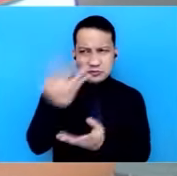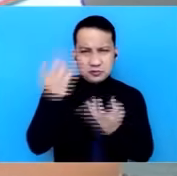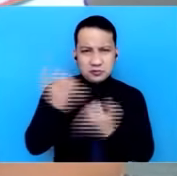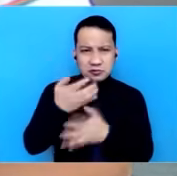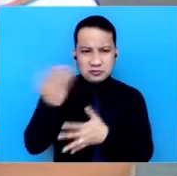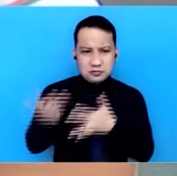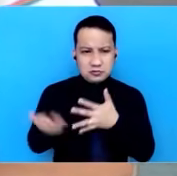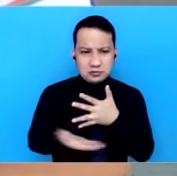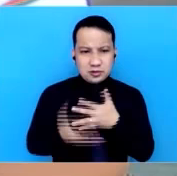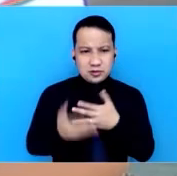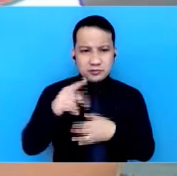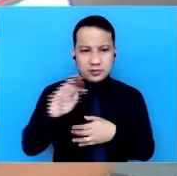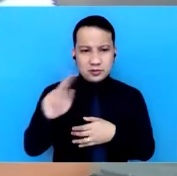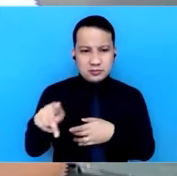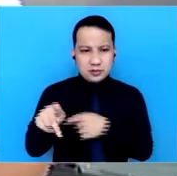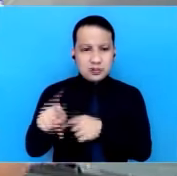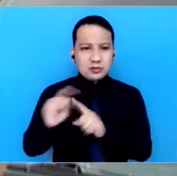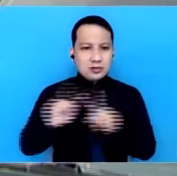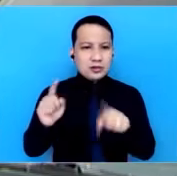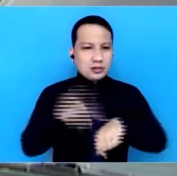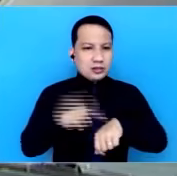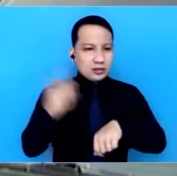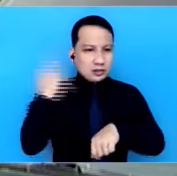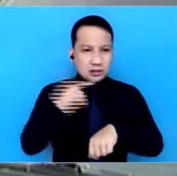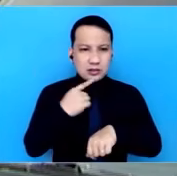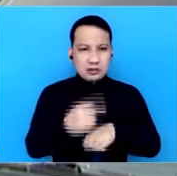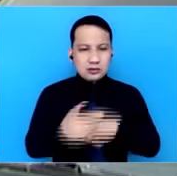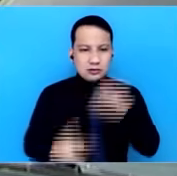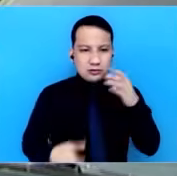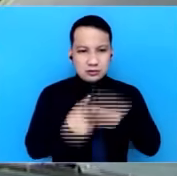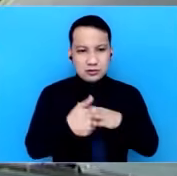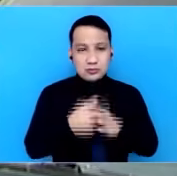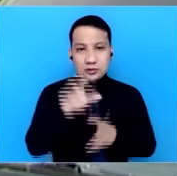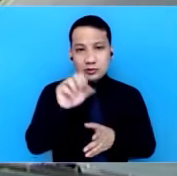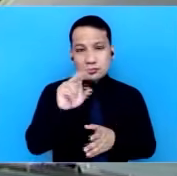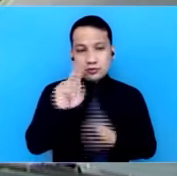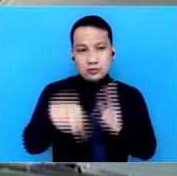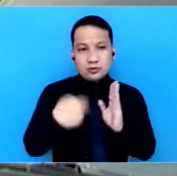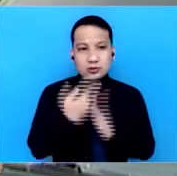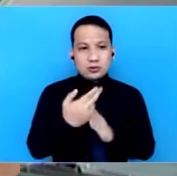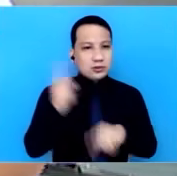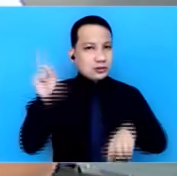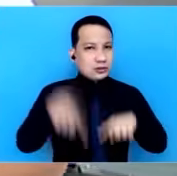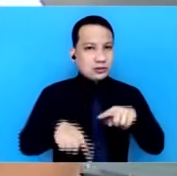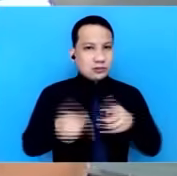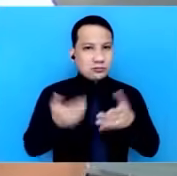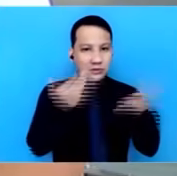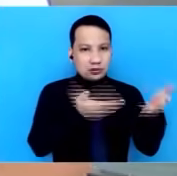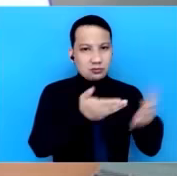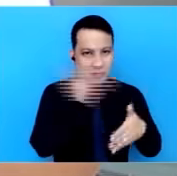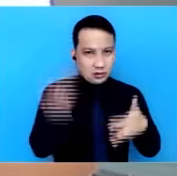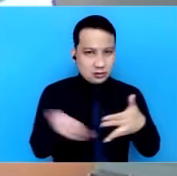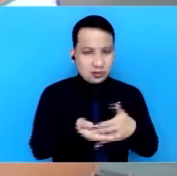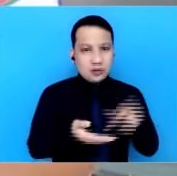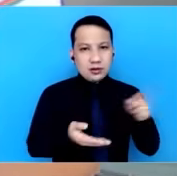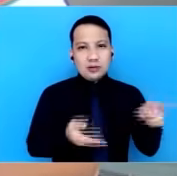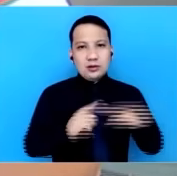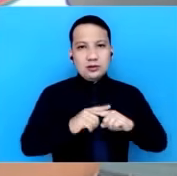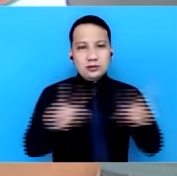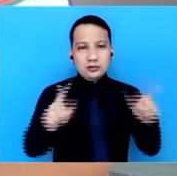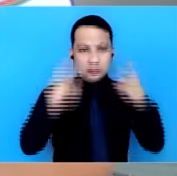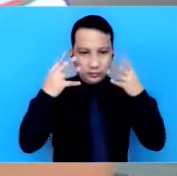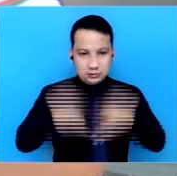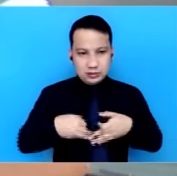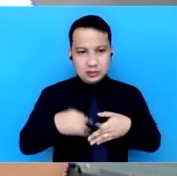PNP Mandaluyong ng mga oras na yon. Kaya lumagpas ang 12 oras na regulasyon at hindi na isampa ang kaso ng aktor. Kaya nagdesisyon na lamang ang